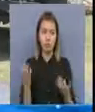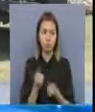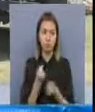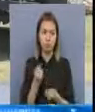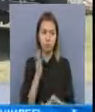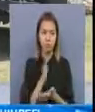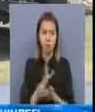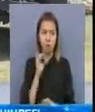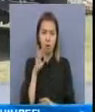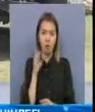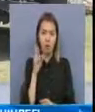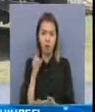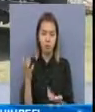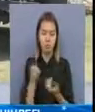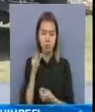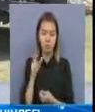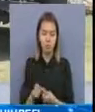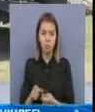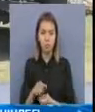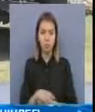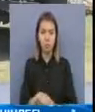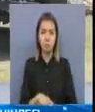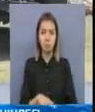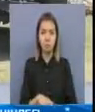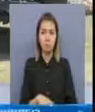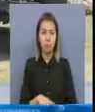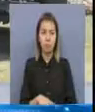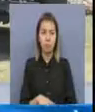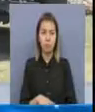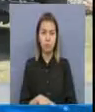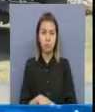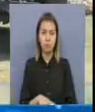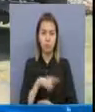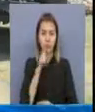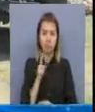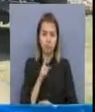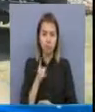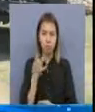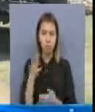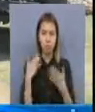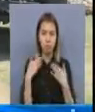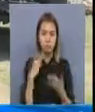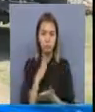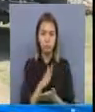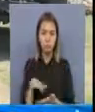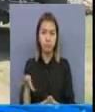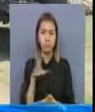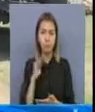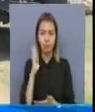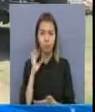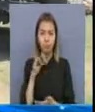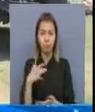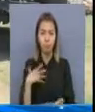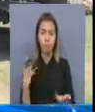Ол Қапа көлінде тұр құтқарушыларымыз, Баравойда, Зерендіде, Ишушеде тұр. Бірақ бүкіл көлдерді